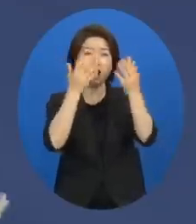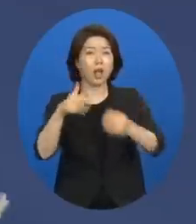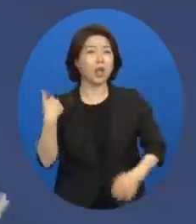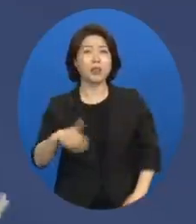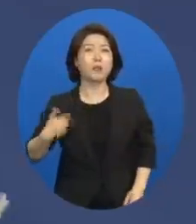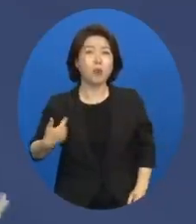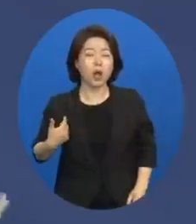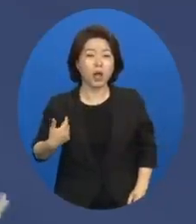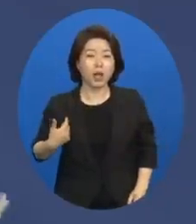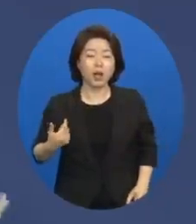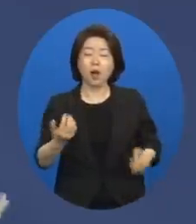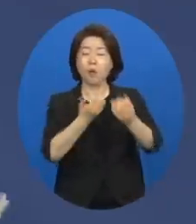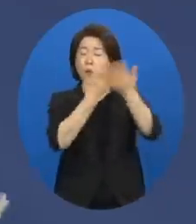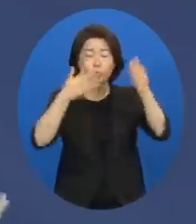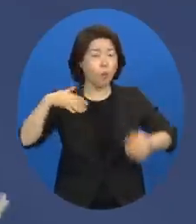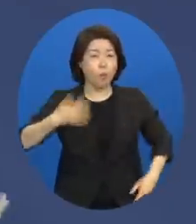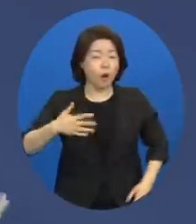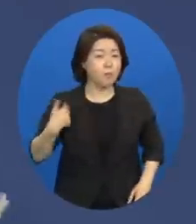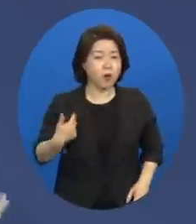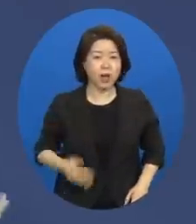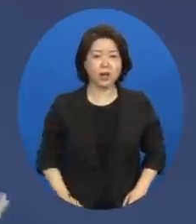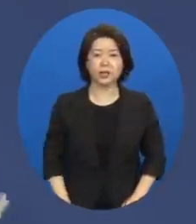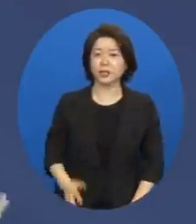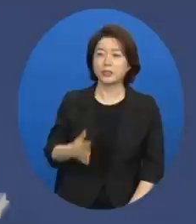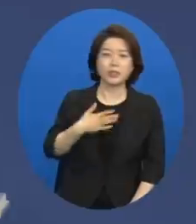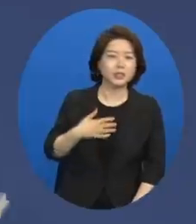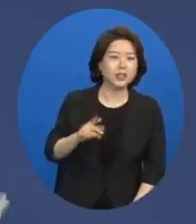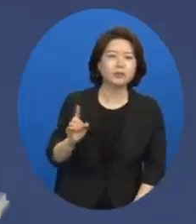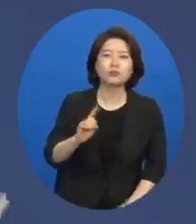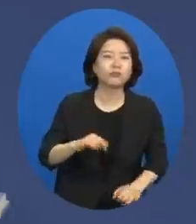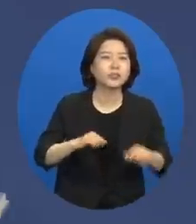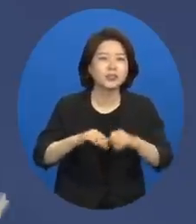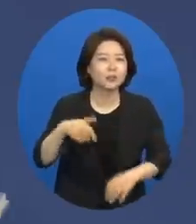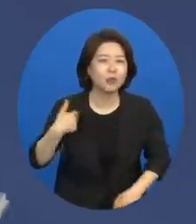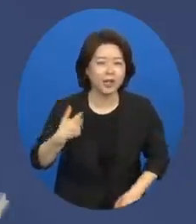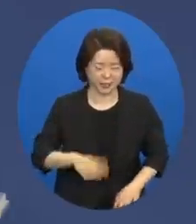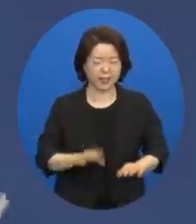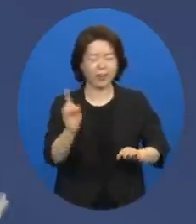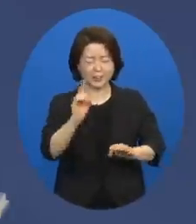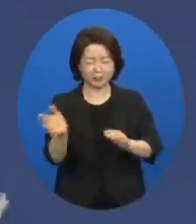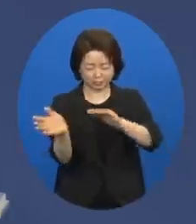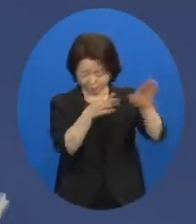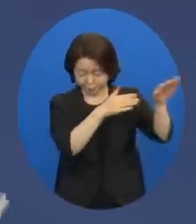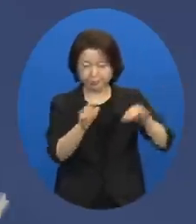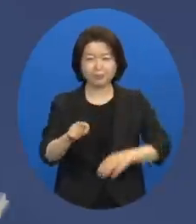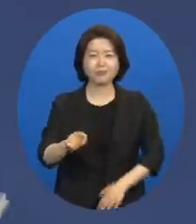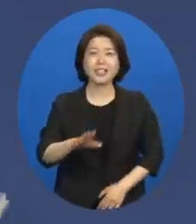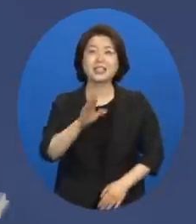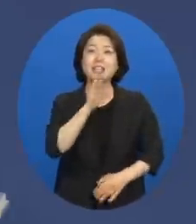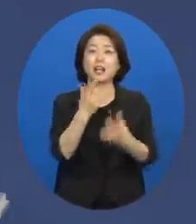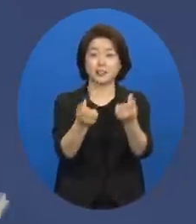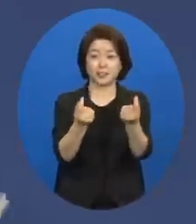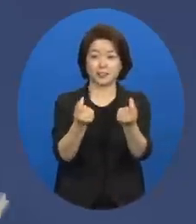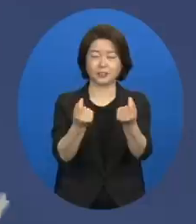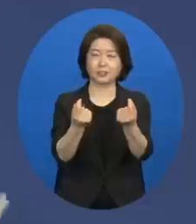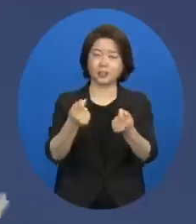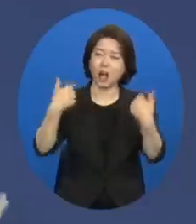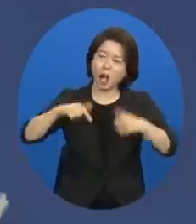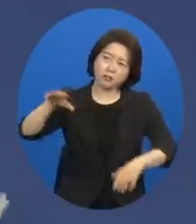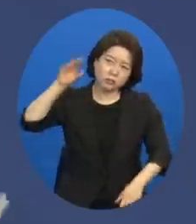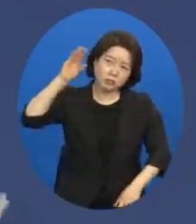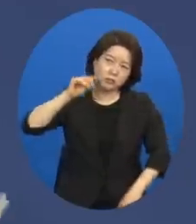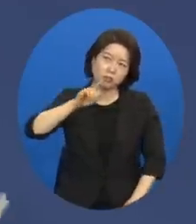미처 몰랐어요. 예전에 무슨 짓을 했길래 그걸 몰랐어 글쎄. 근데 어쨌든 사실이니까 늘 듣던